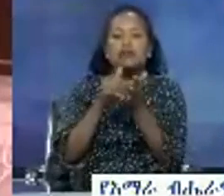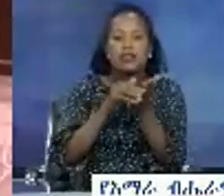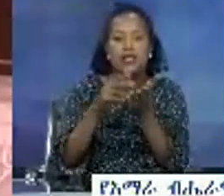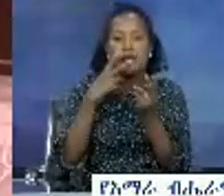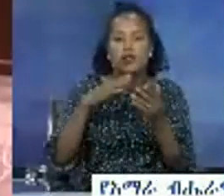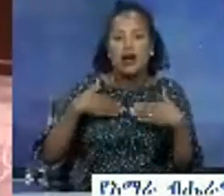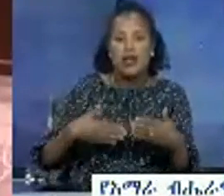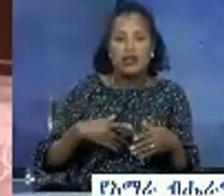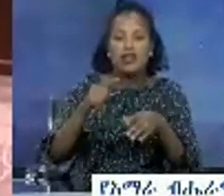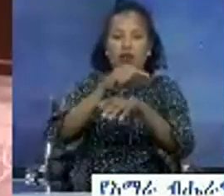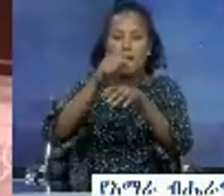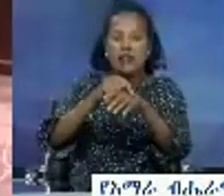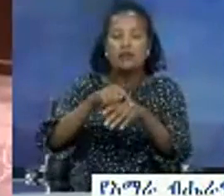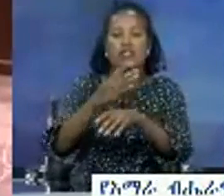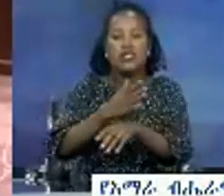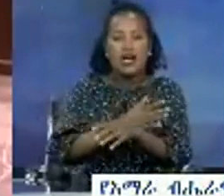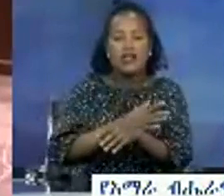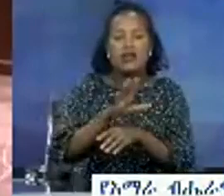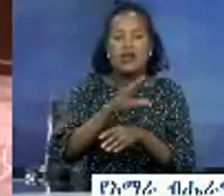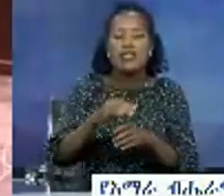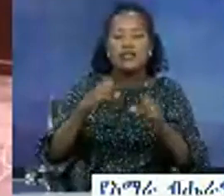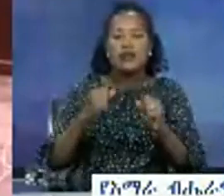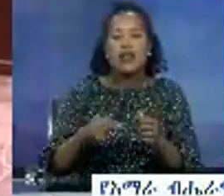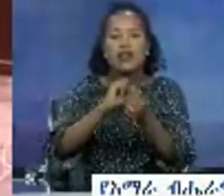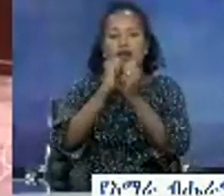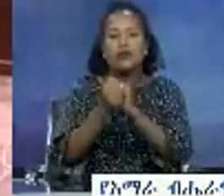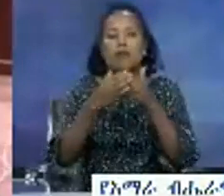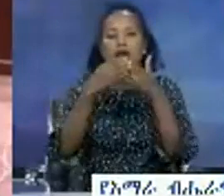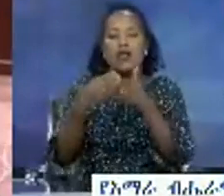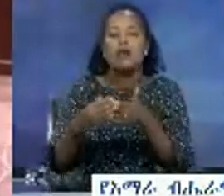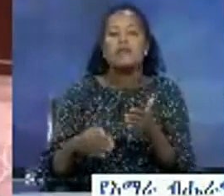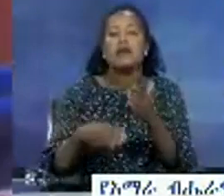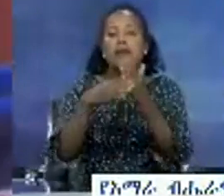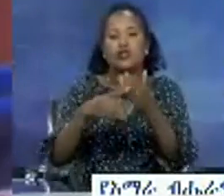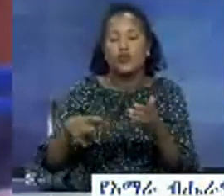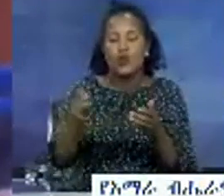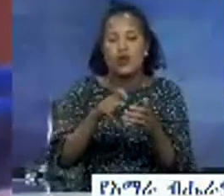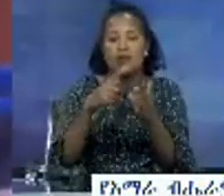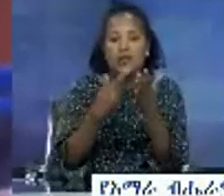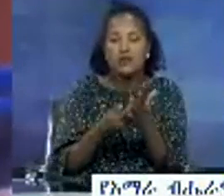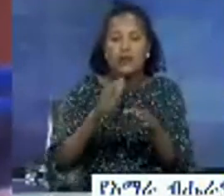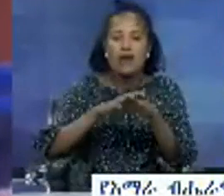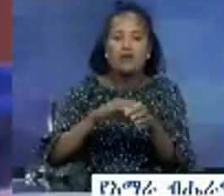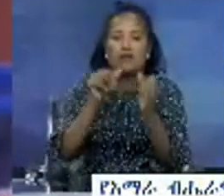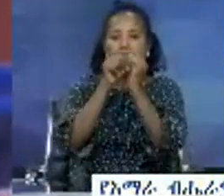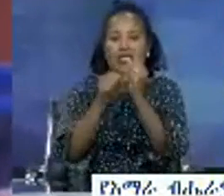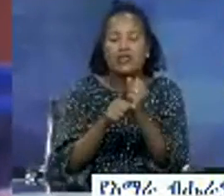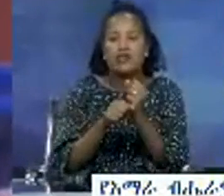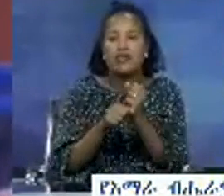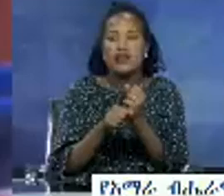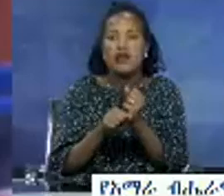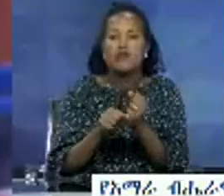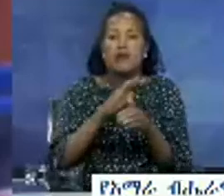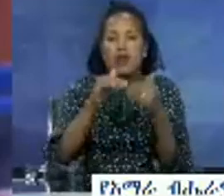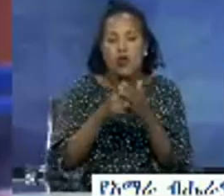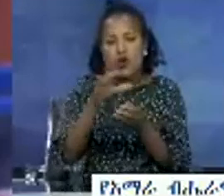አካላትና ተቋማት ማጠናከርና ጠንካራ የለውጥ አመራር መገንባት ሲሆን በዚሁ ላይ በመመስረትም በመላ